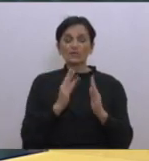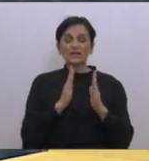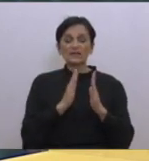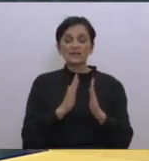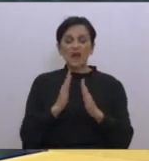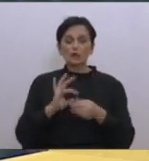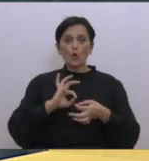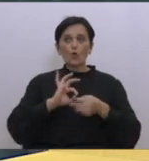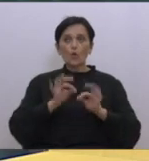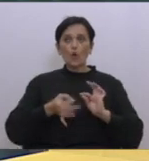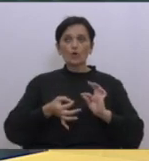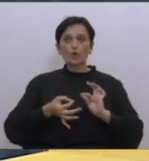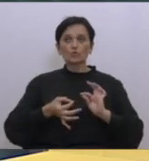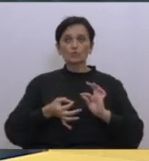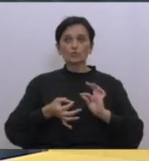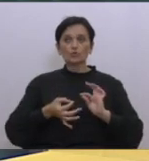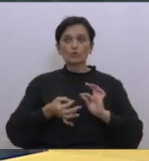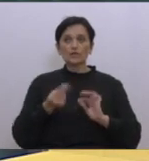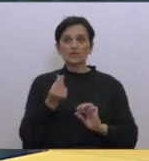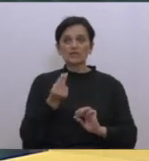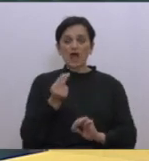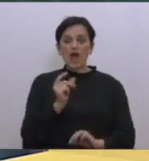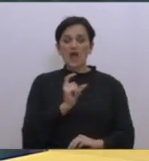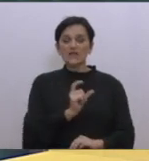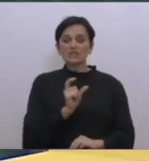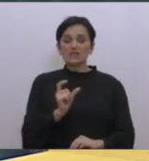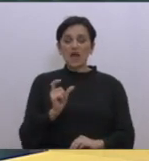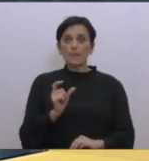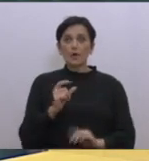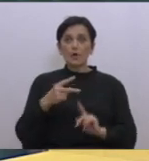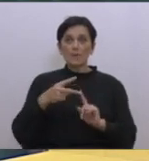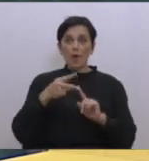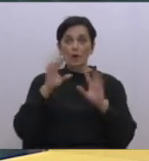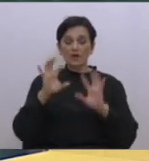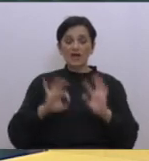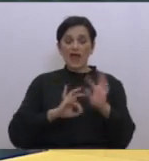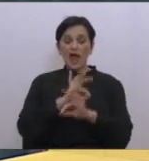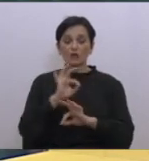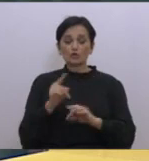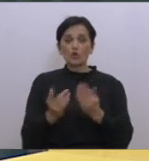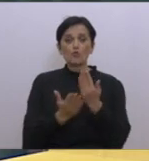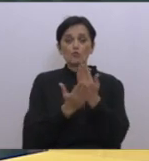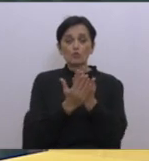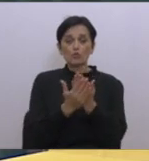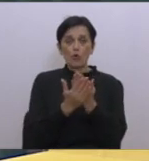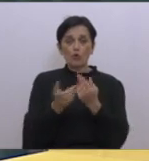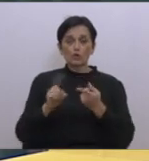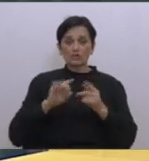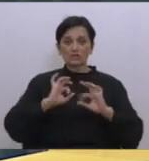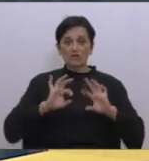არის კონკრეტული თანხები, რომელსაც მე მეორე კანონ პროექტის კონტექსში წარმოგიდგენთ,